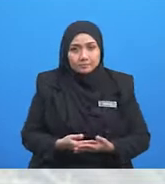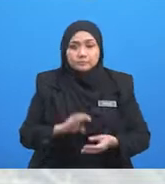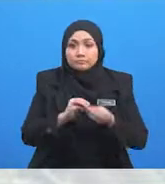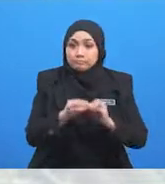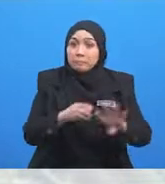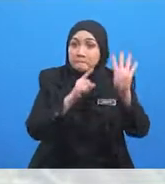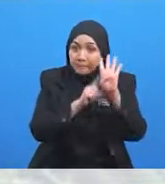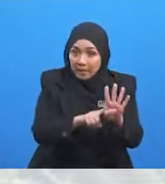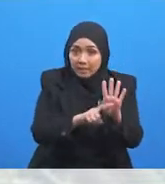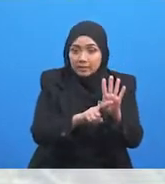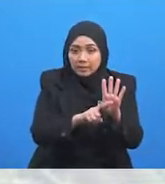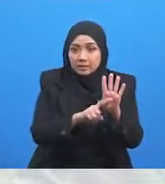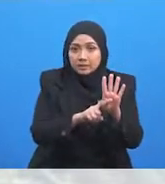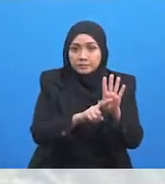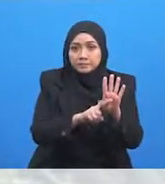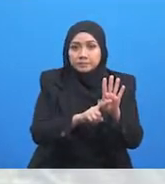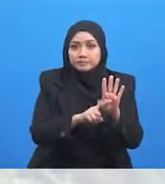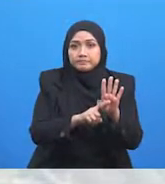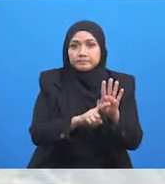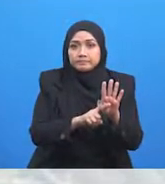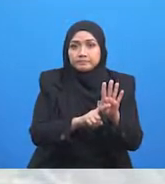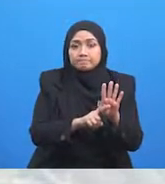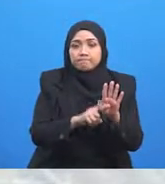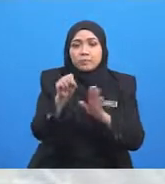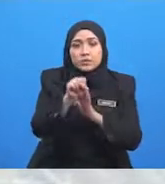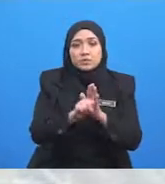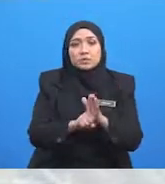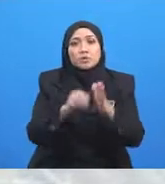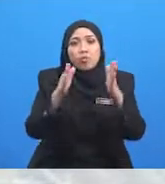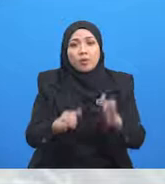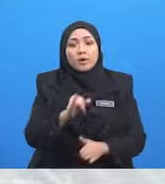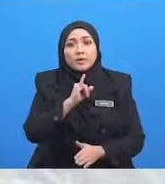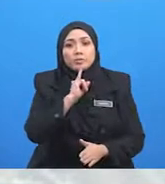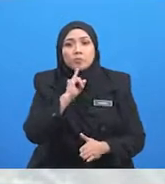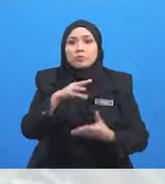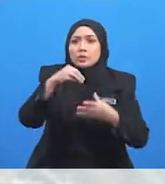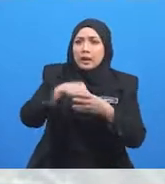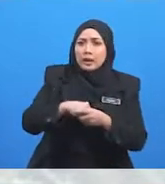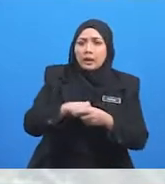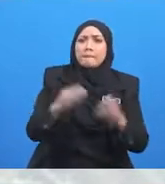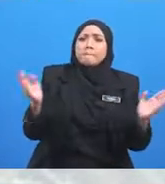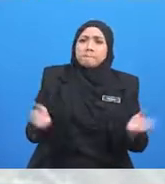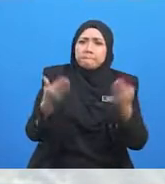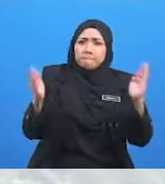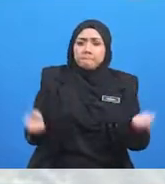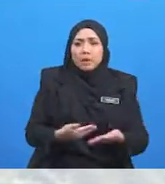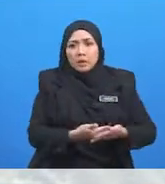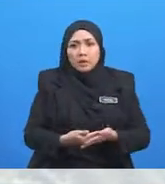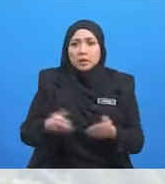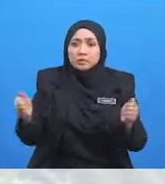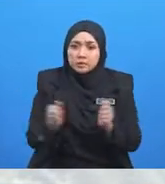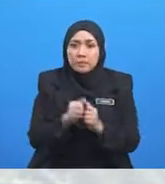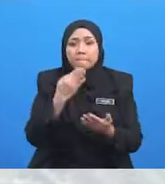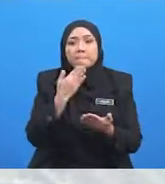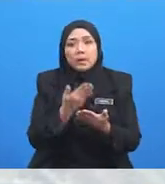Persoalan keempat ialah kegigihan seorang ibu dalam mengasuh anak-anak dengan